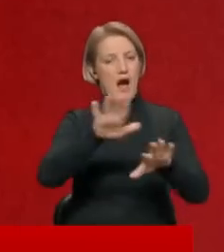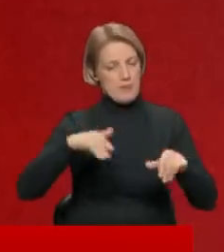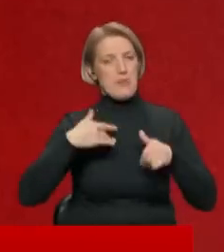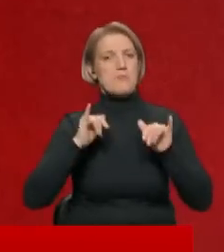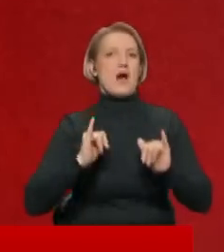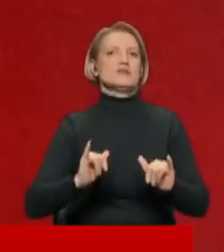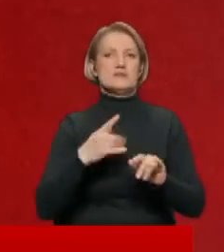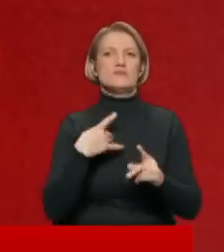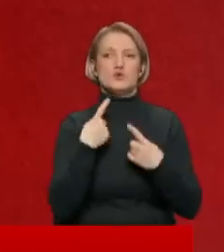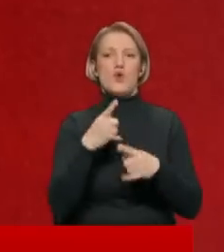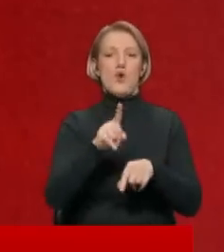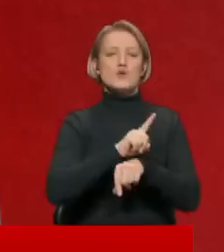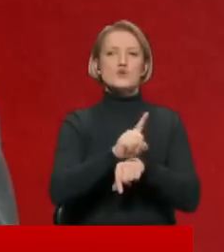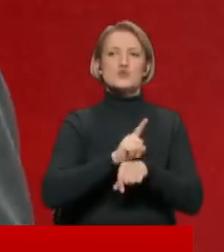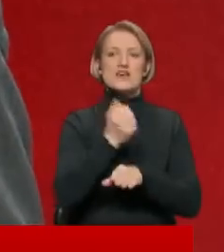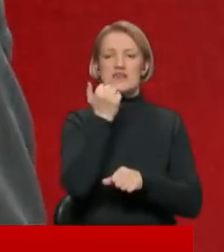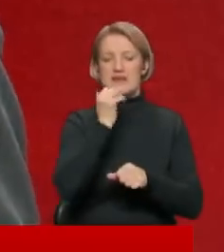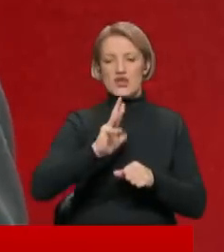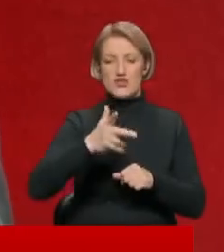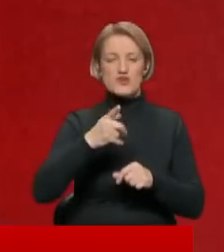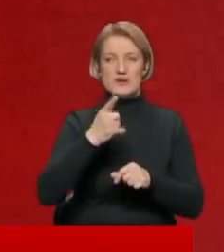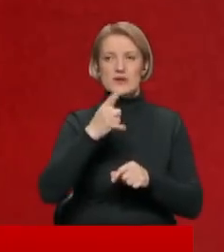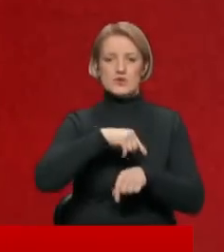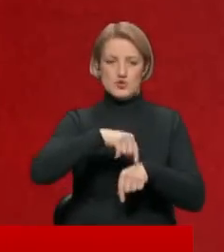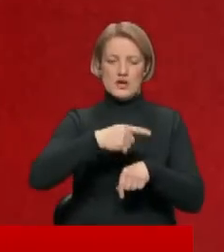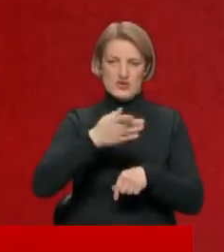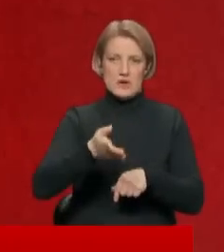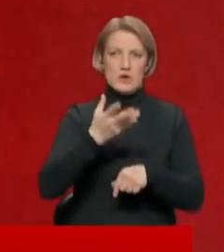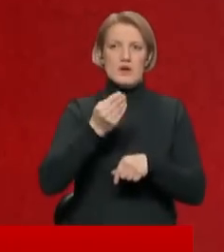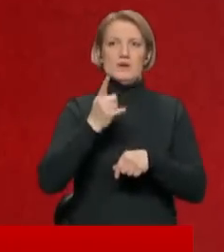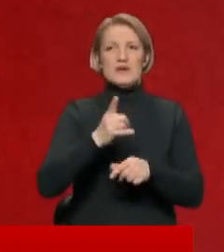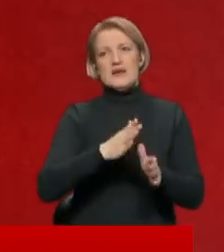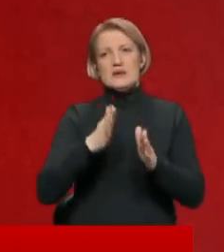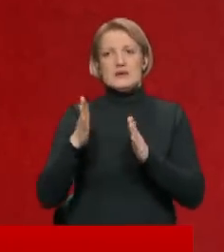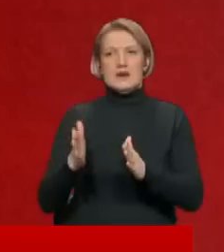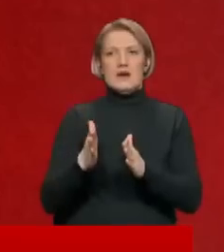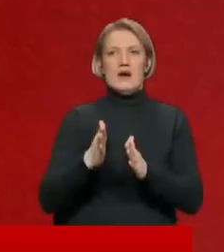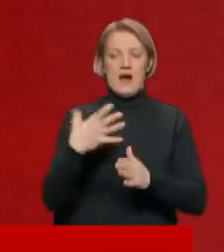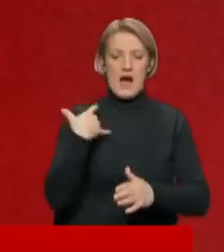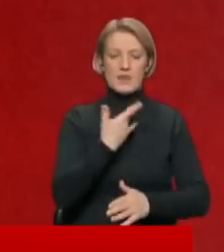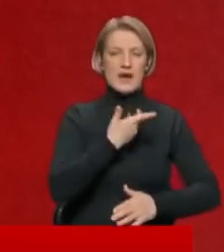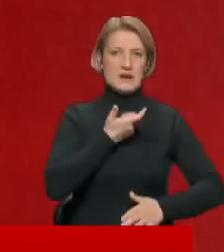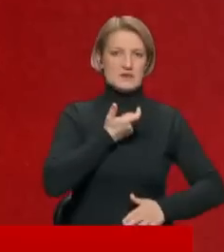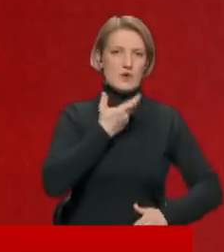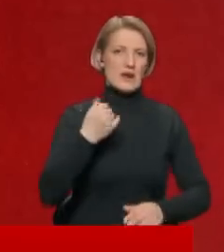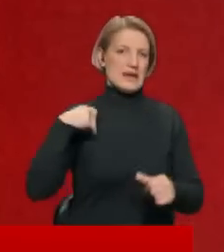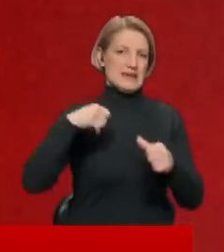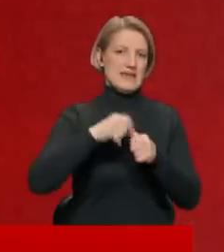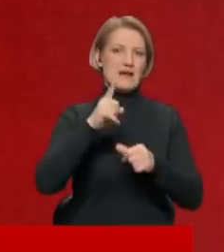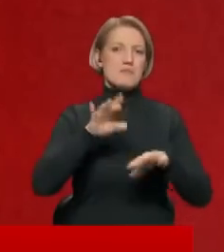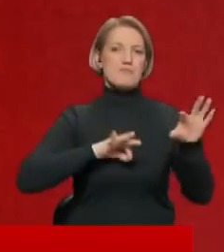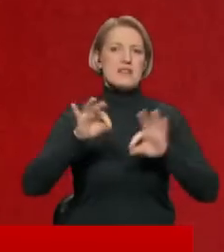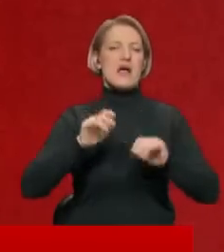vesileyle söylüyoruz o süreç geçiş süreci Elbette bir önümüz geçiş dönemi olacak bir anda anayasal olarak yeniden bir